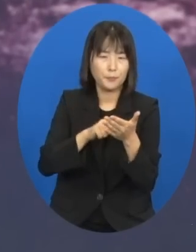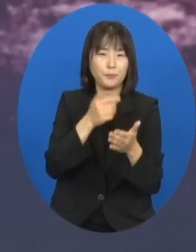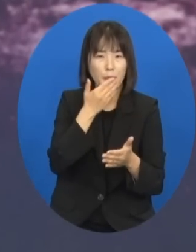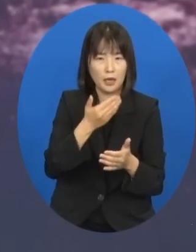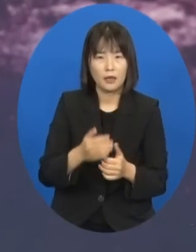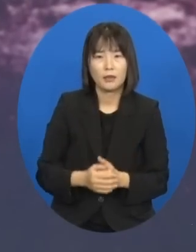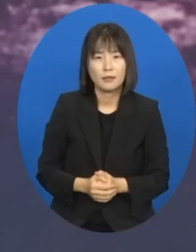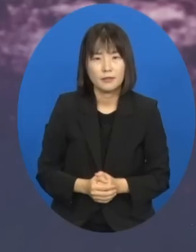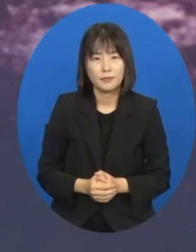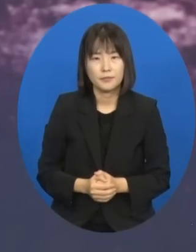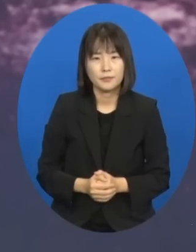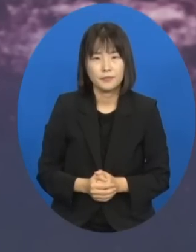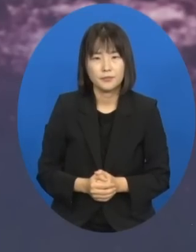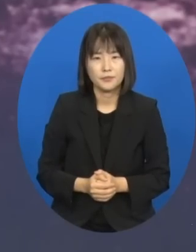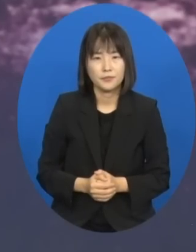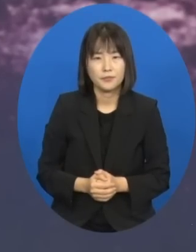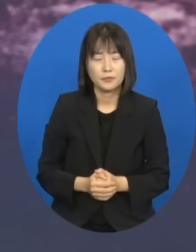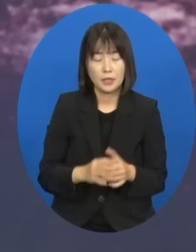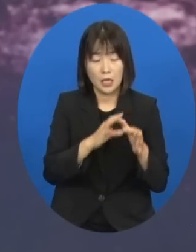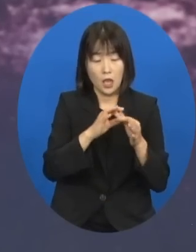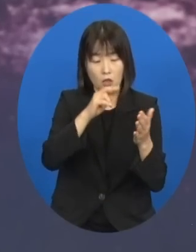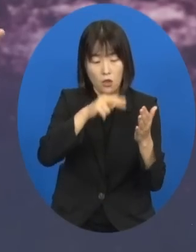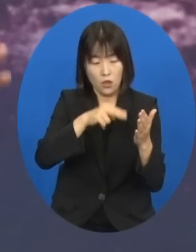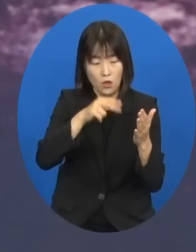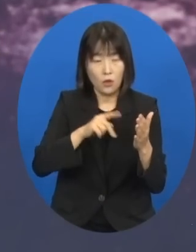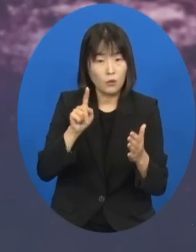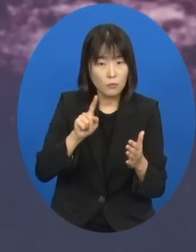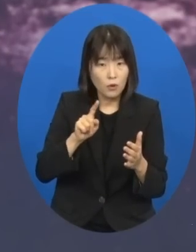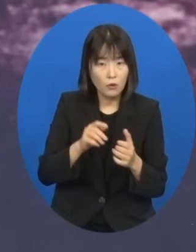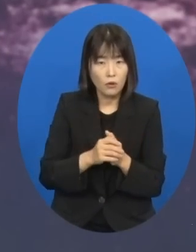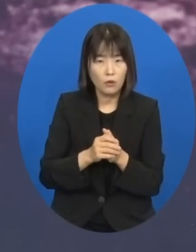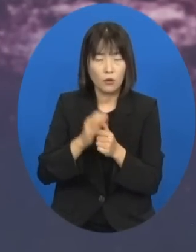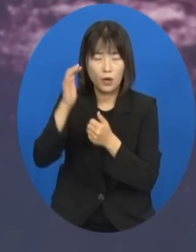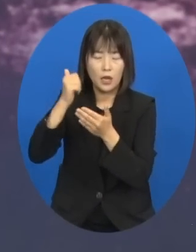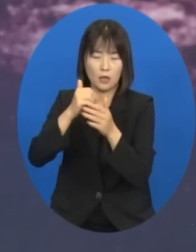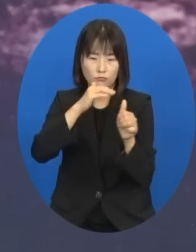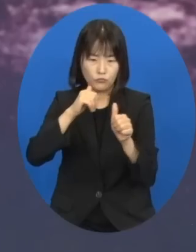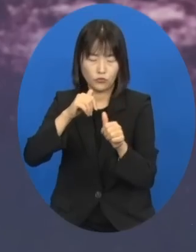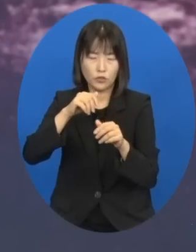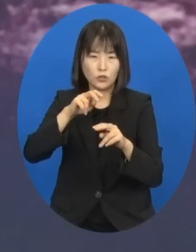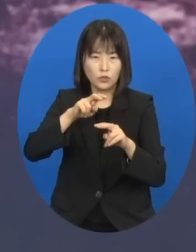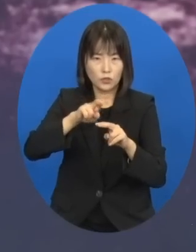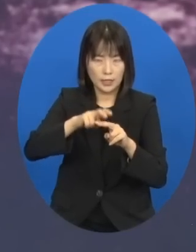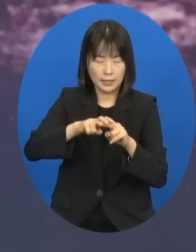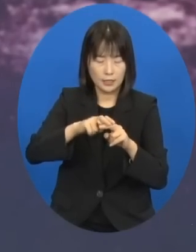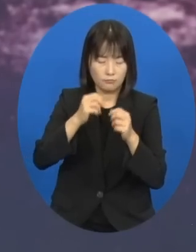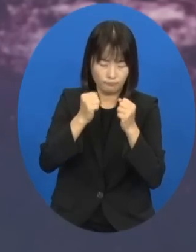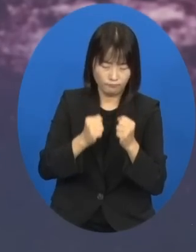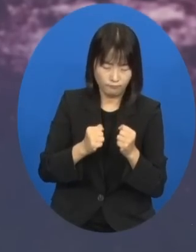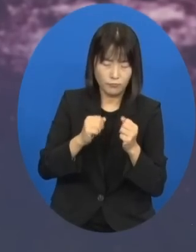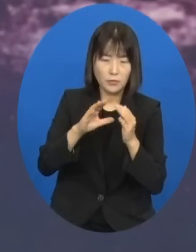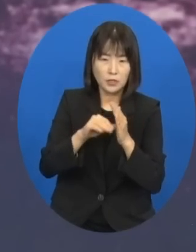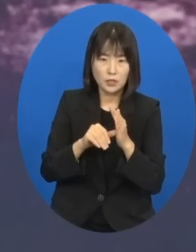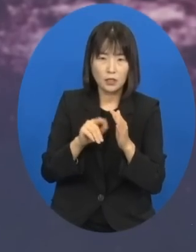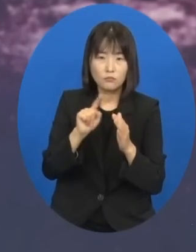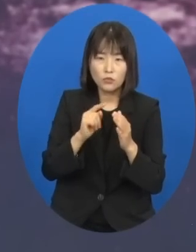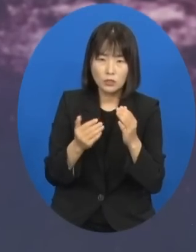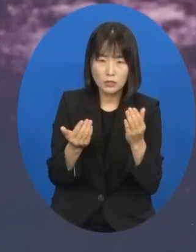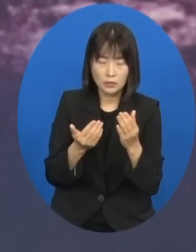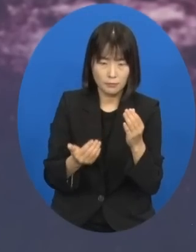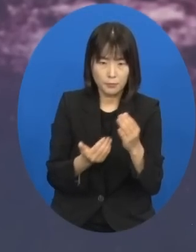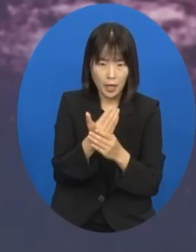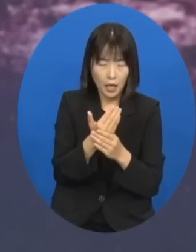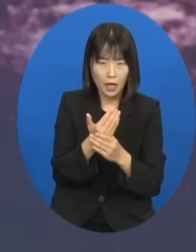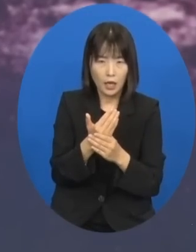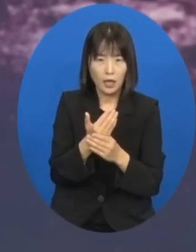아니에요. 그러면서 계속 읽어보시면요, 그 부르신 자리에 머물러 있을 때 어떤 일이 벌어지느냐, 시기와 미움의 공격이